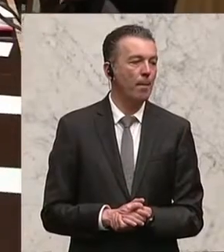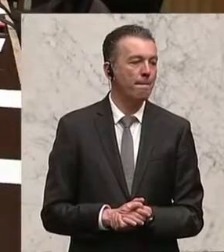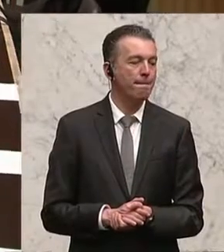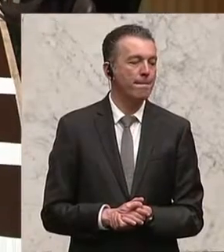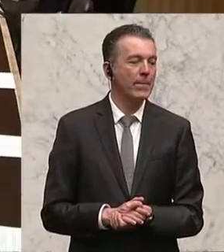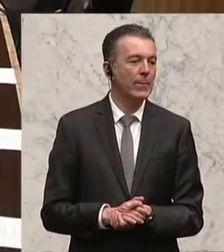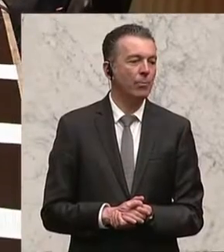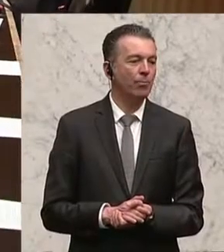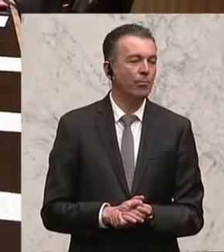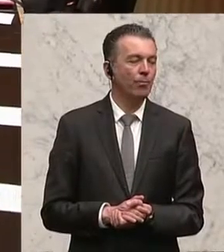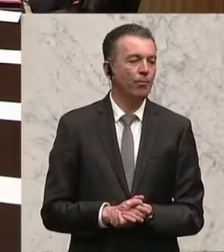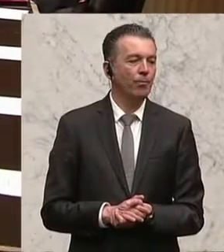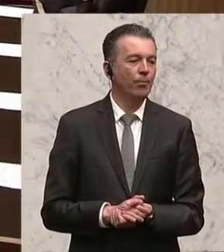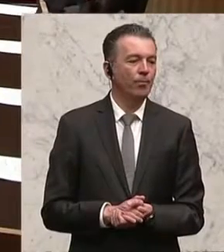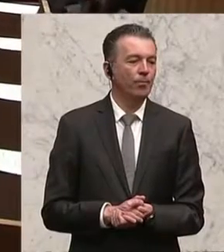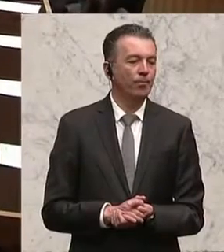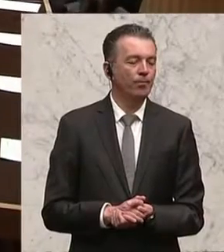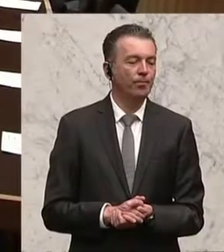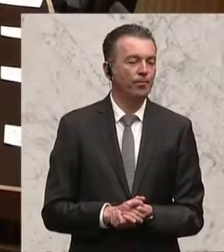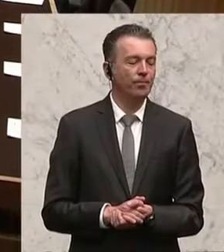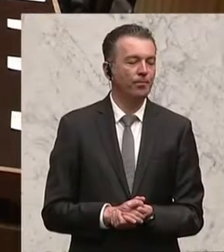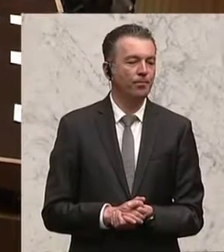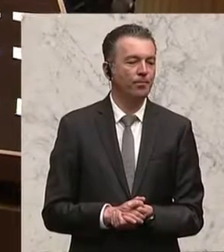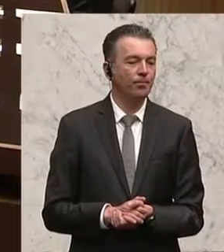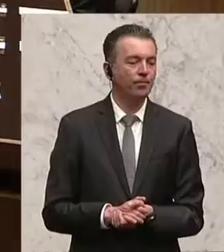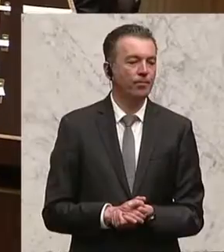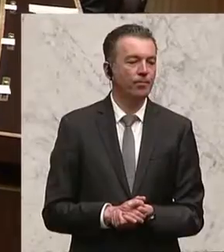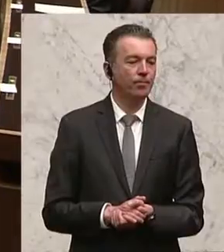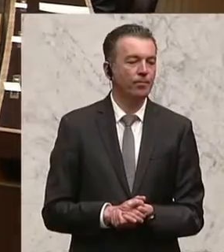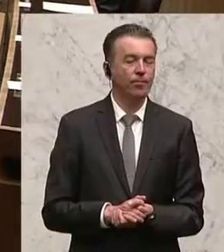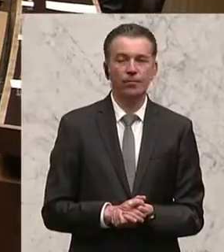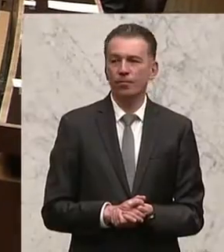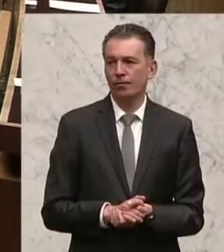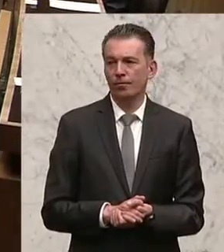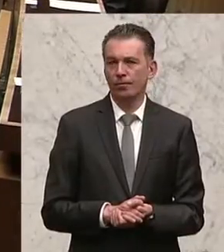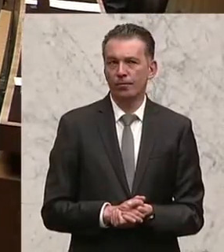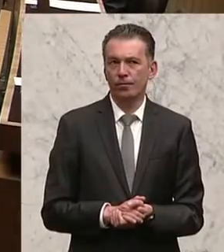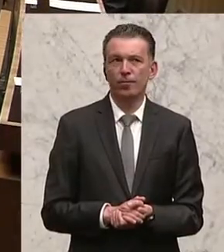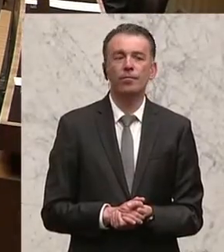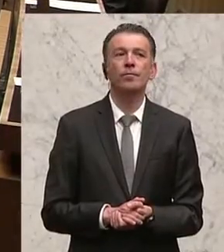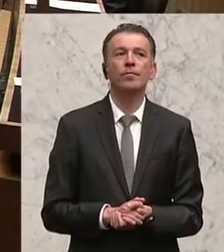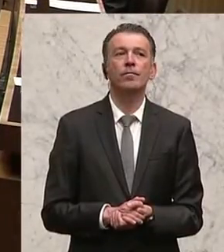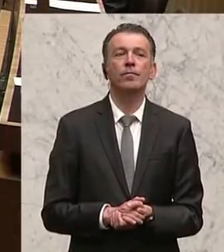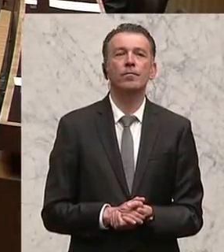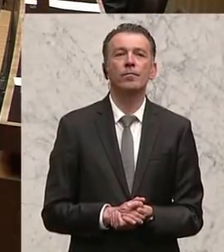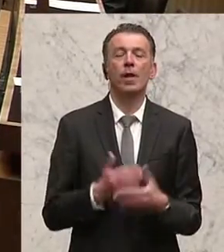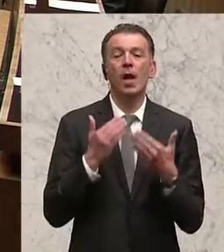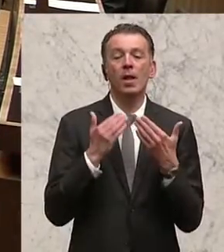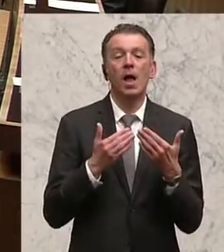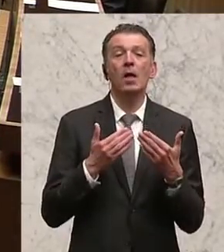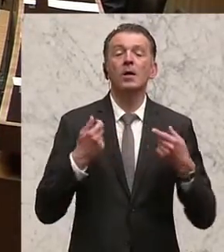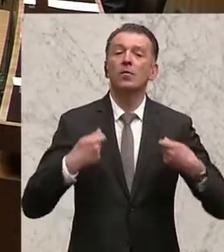Und den Reigen der Gesundheitssprecher bzw. Sprecherinnen setzt nun Eva Mückstein von den Grünen fort. Danke,